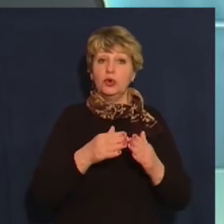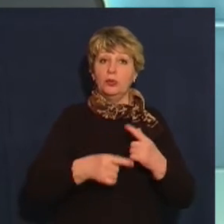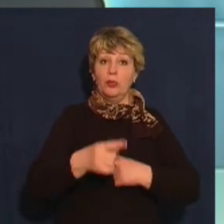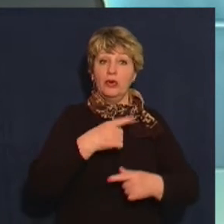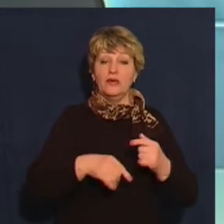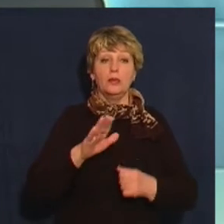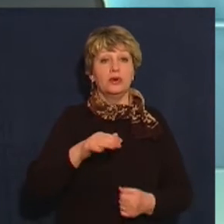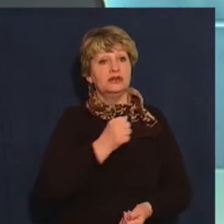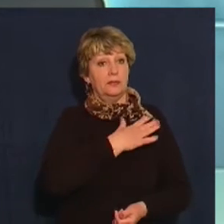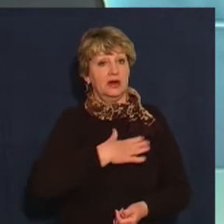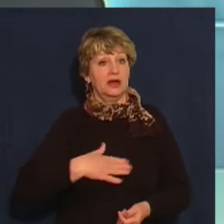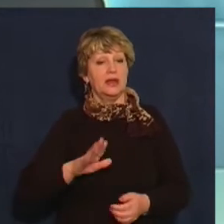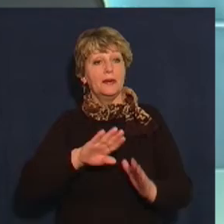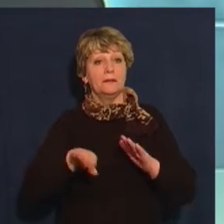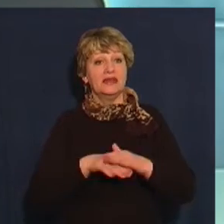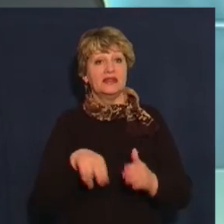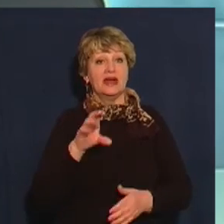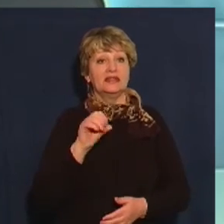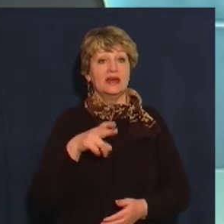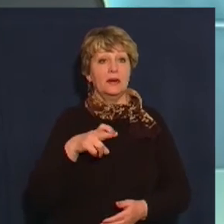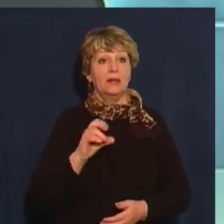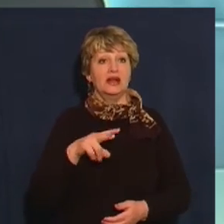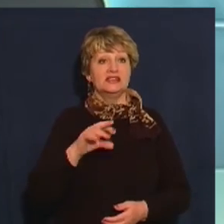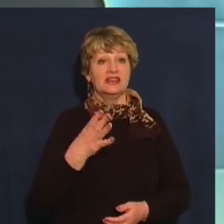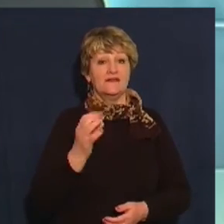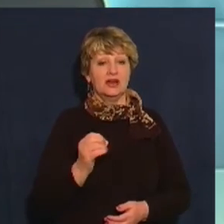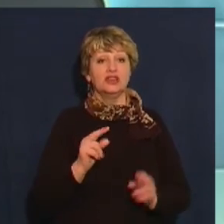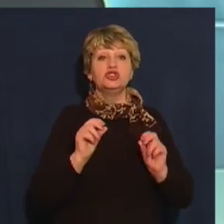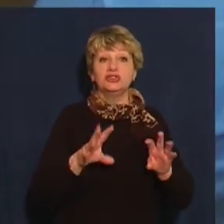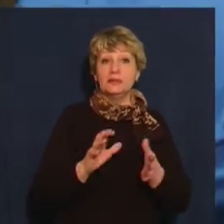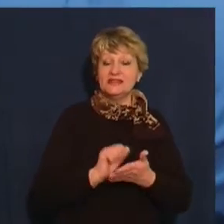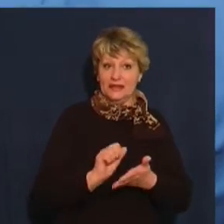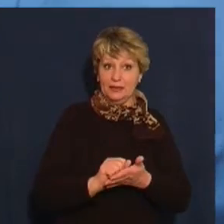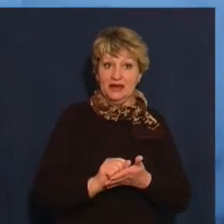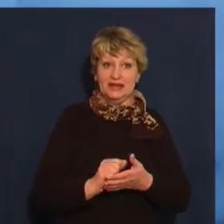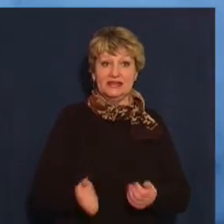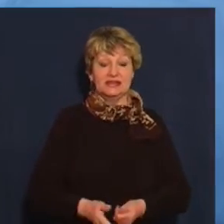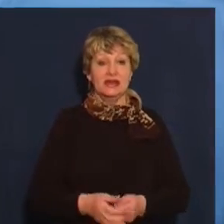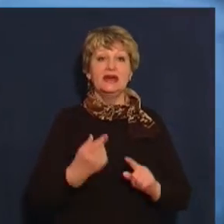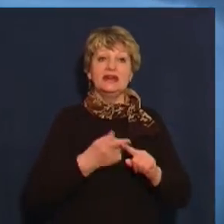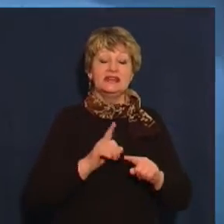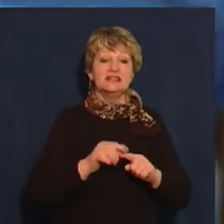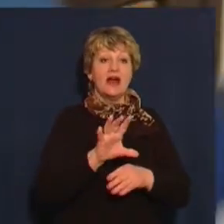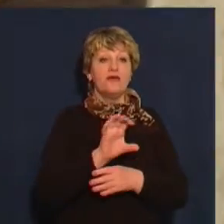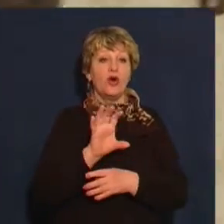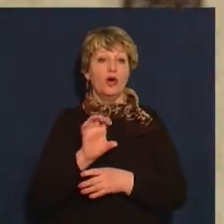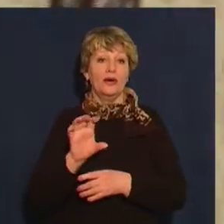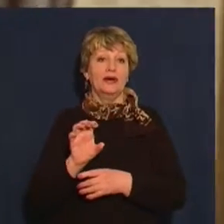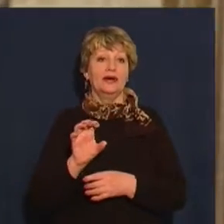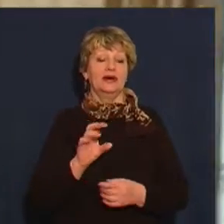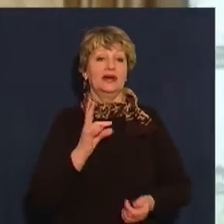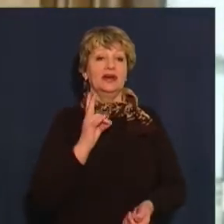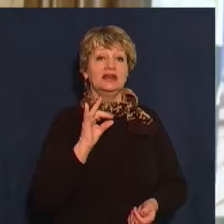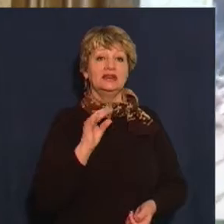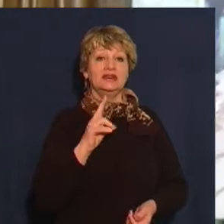під Дебальцевим. Чим займається зараз у нашому наступному сюжеті? Це фотографії Нікішина